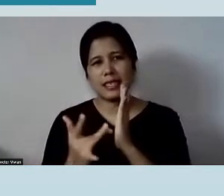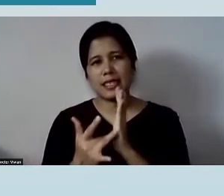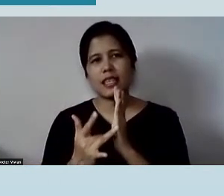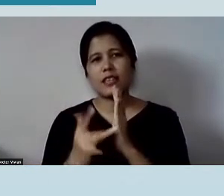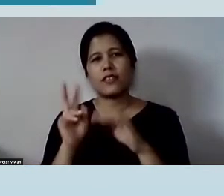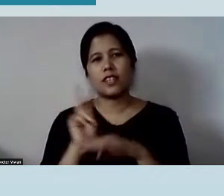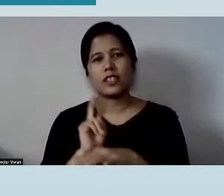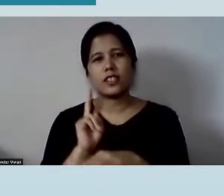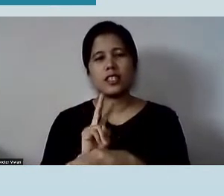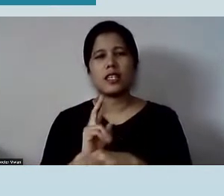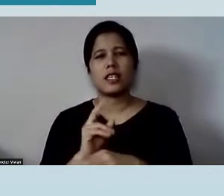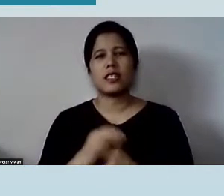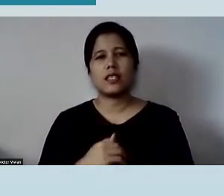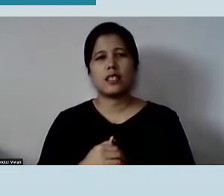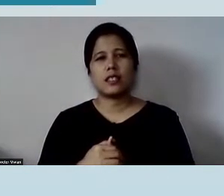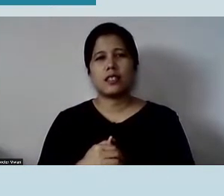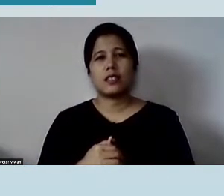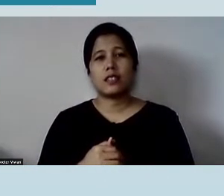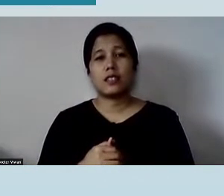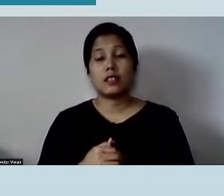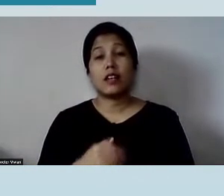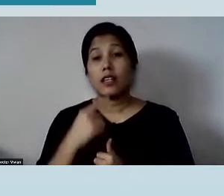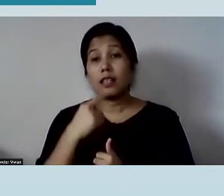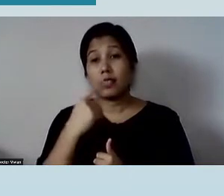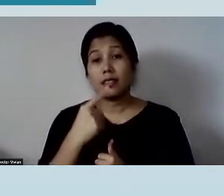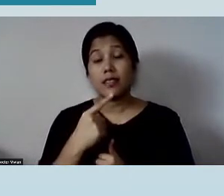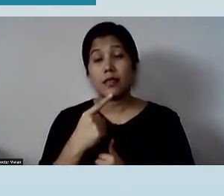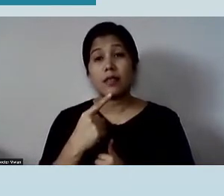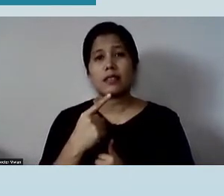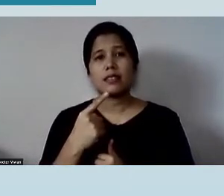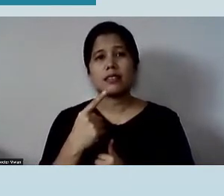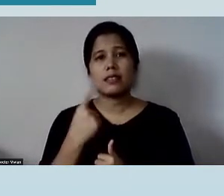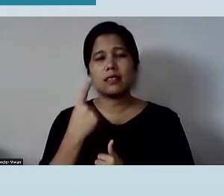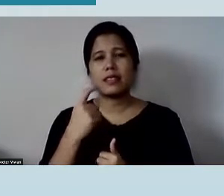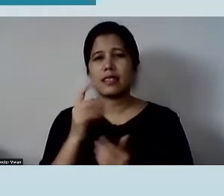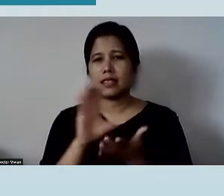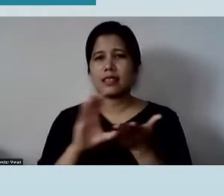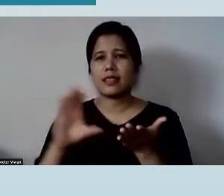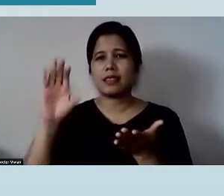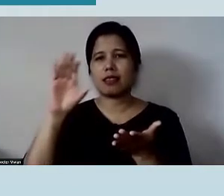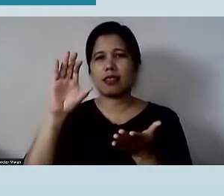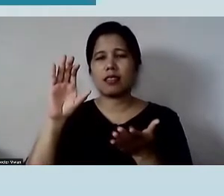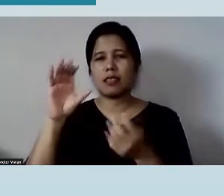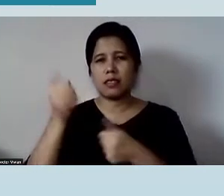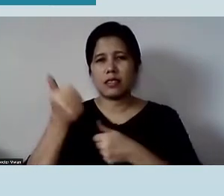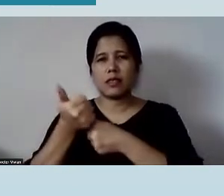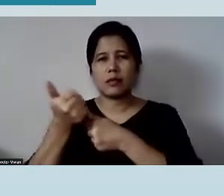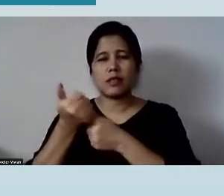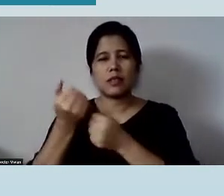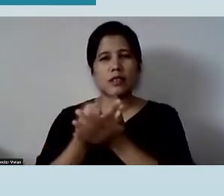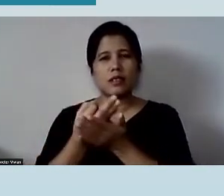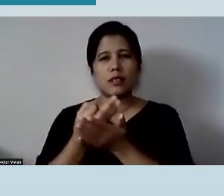po, yung binabanggit ko kanina, yung sa tertiary education subsidy, yung